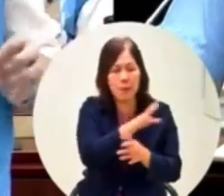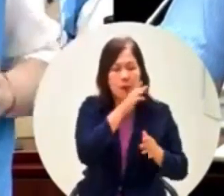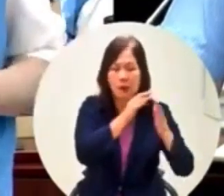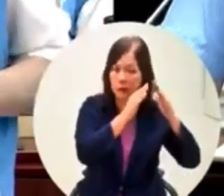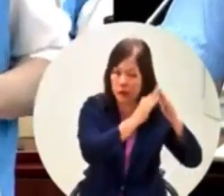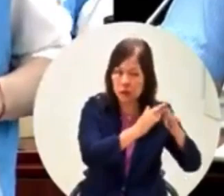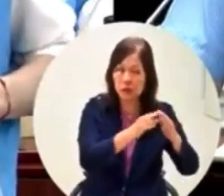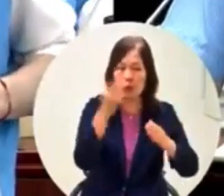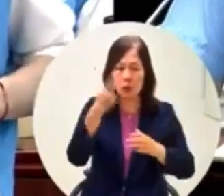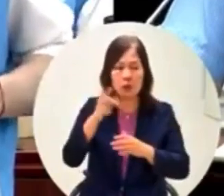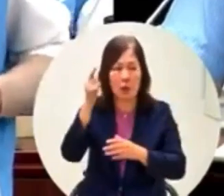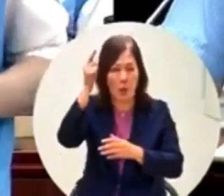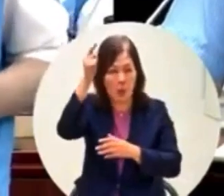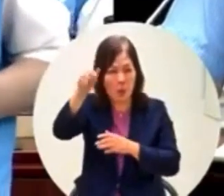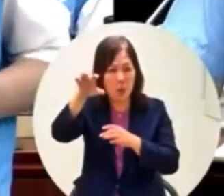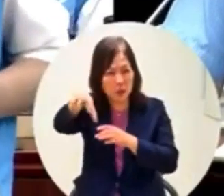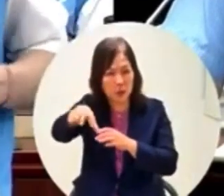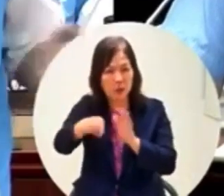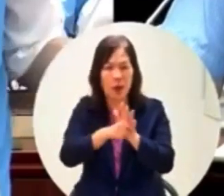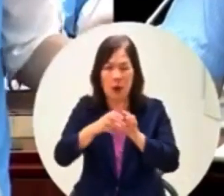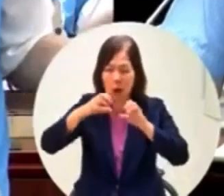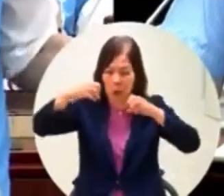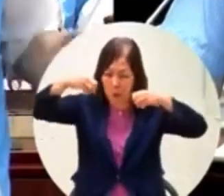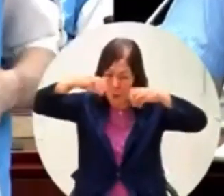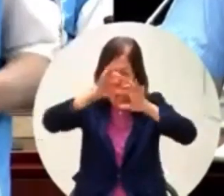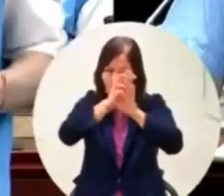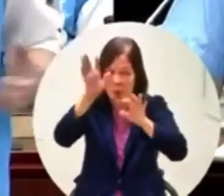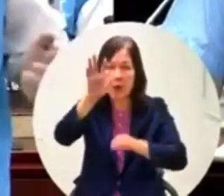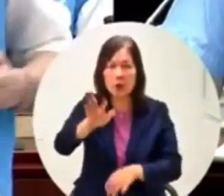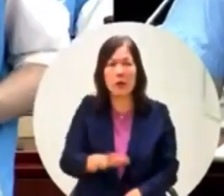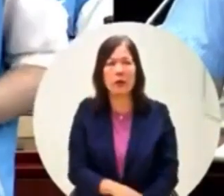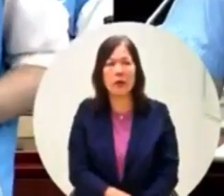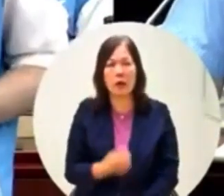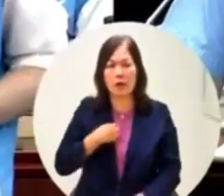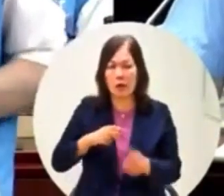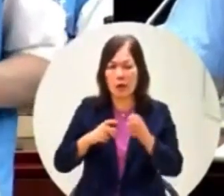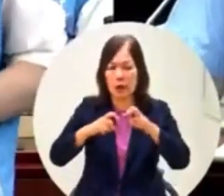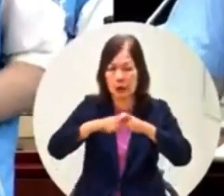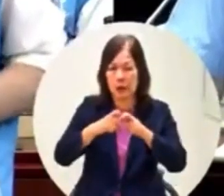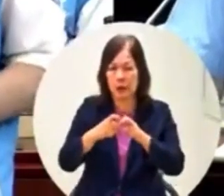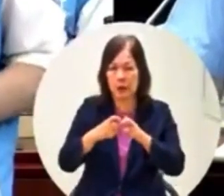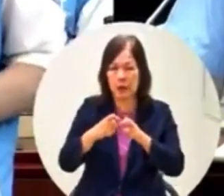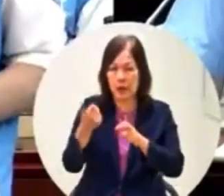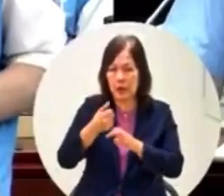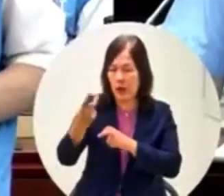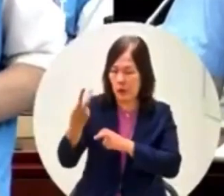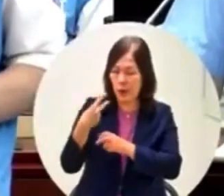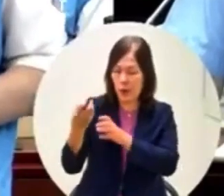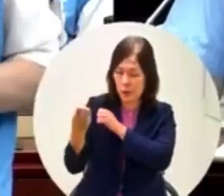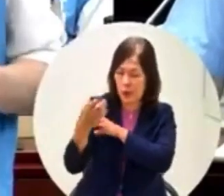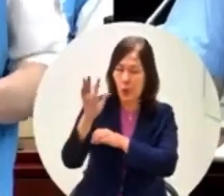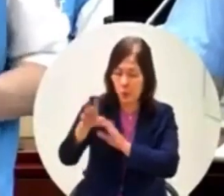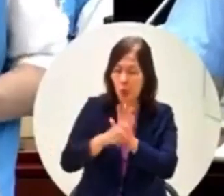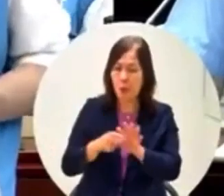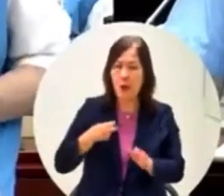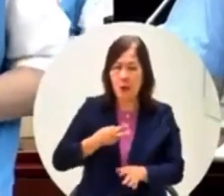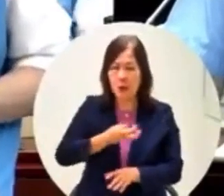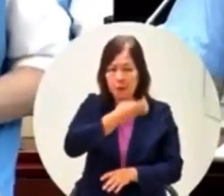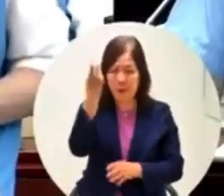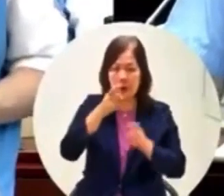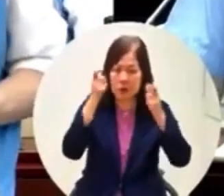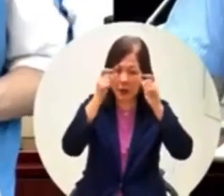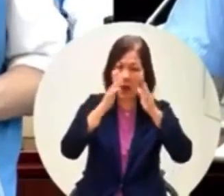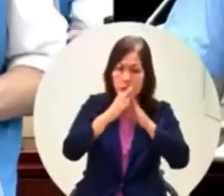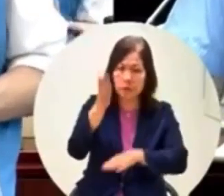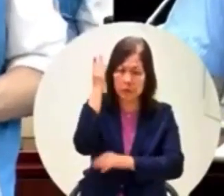或者郊区有一个可以照亮的路灯？我跟李世川副市长就这个讨论过，我们才发现高雄市政府在路灯